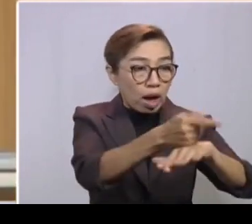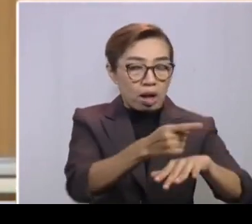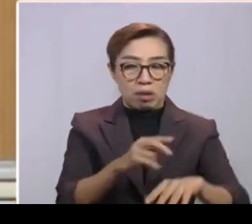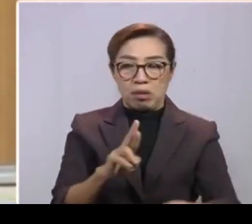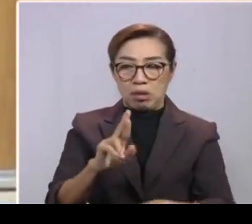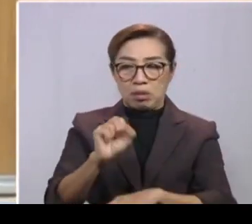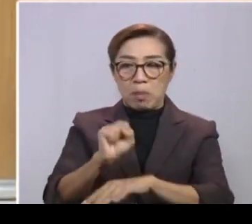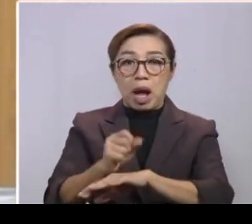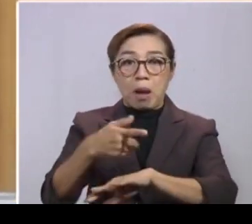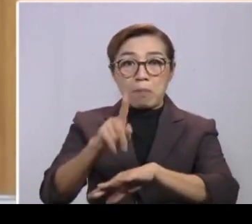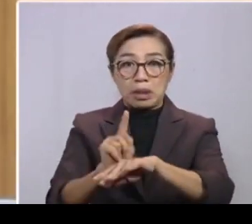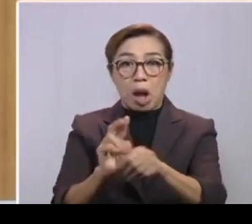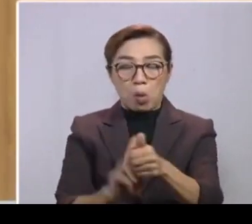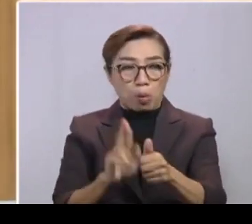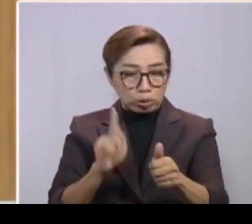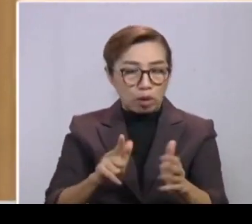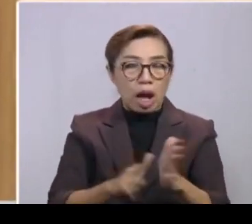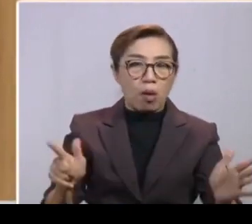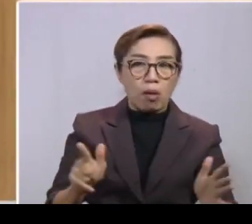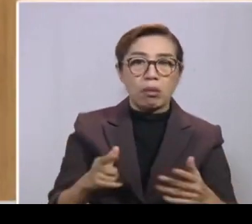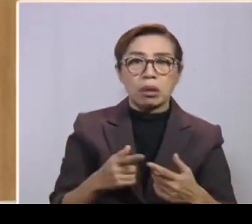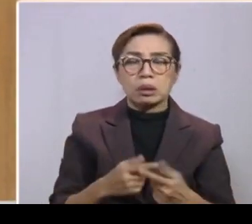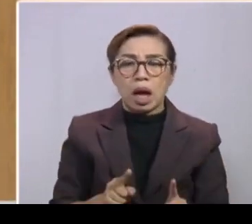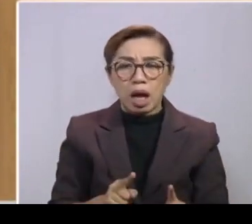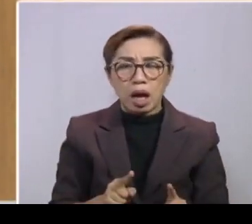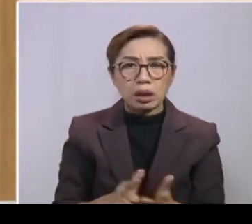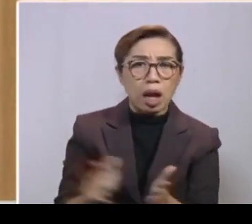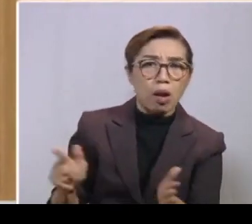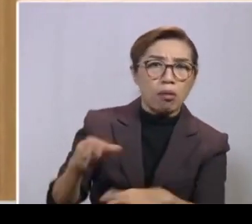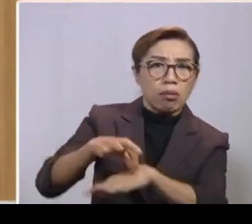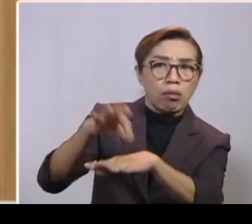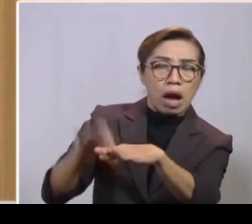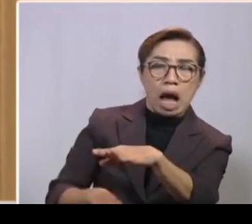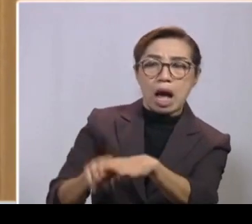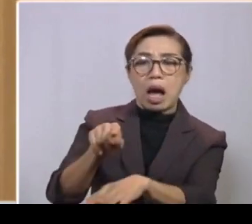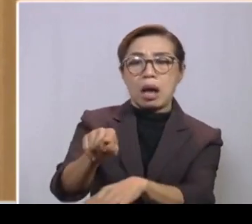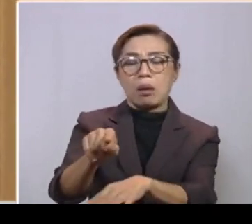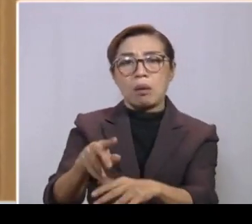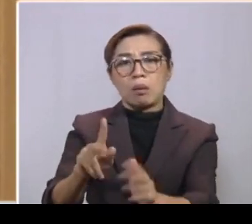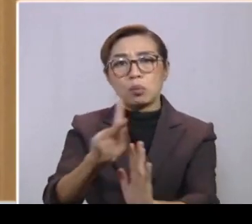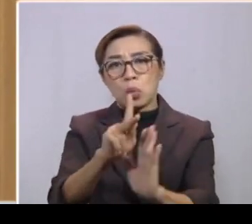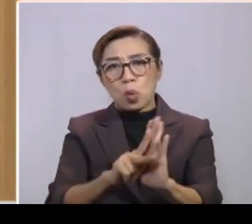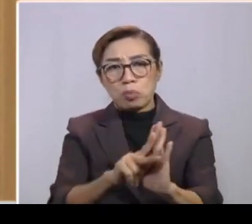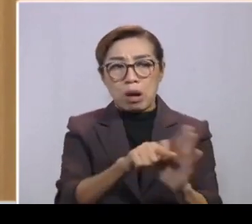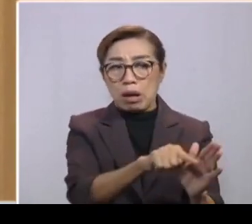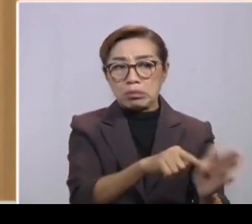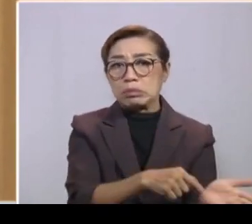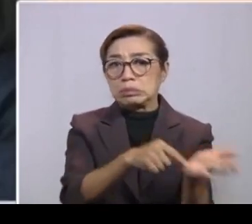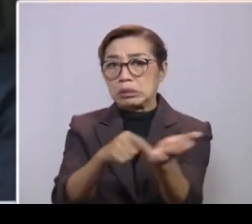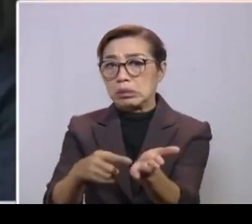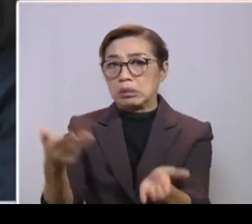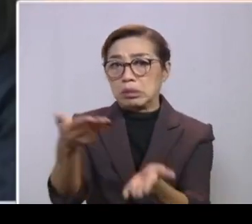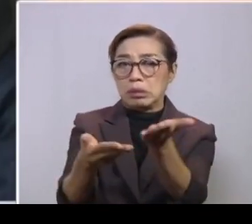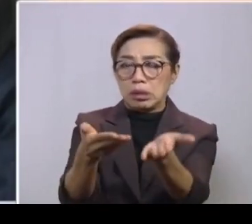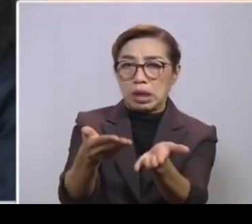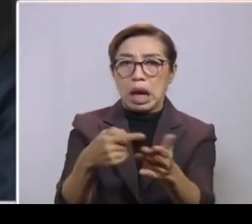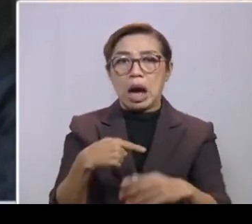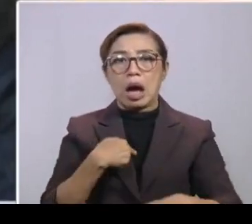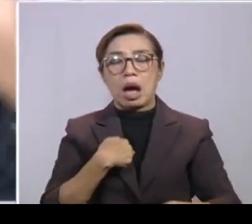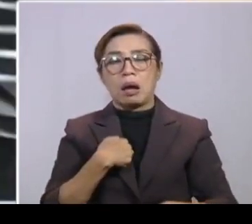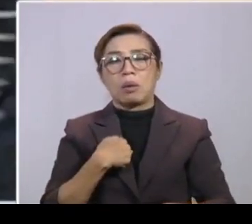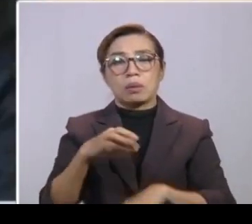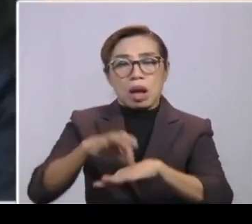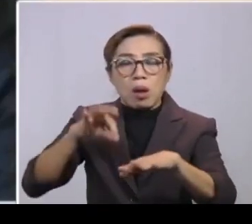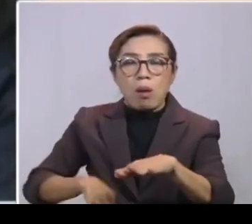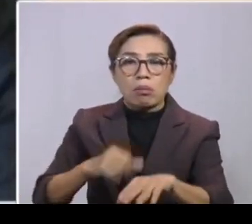สภาแต่มองว่าถ้าเกิดว่าลาออกเนี่ยมันจะไปส่งผลกระทบต่อการขับเคลื่อนวาระกฎหมายที่เคยให้คำมั่นสัญญาไว้กับประชา